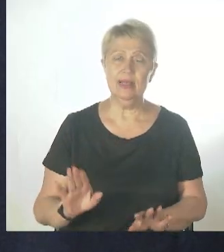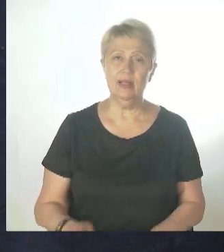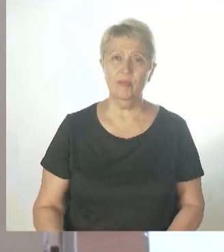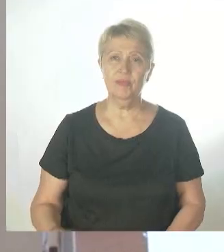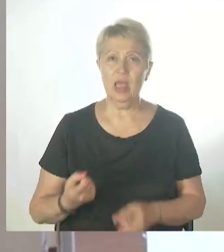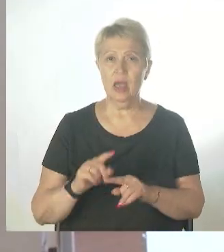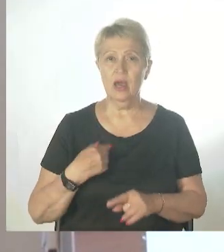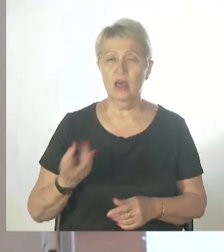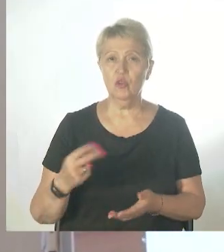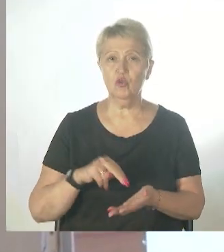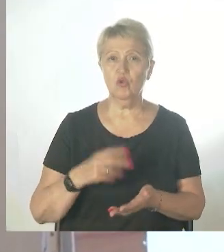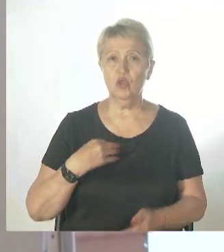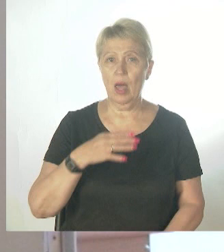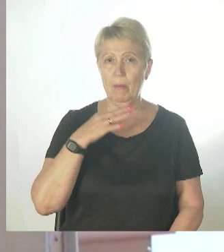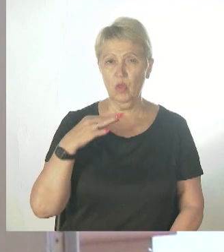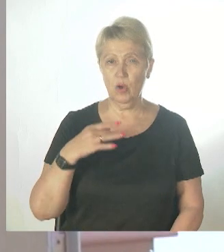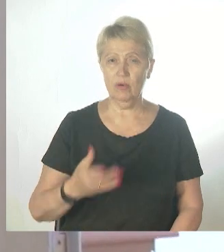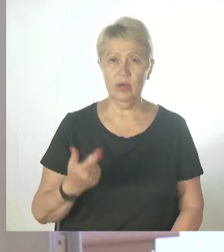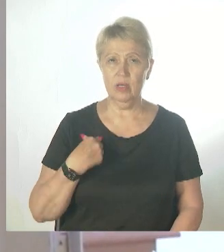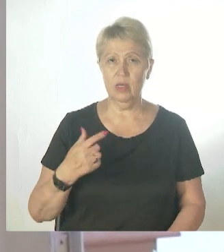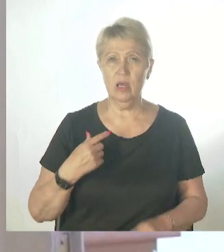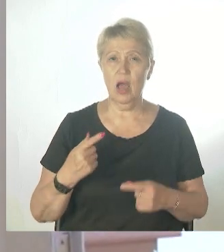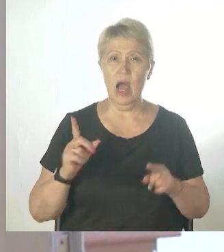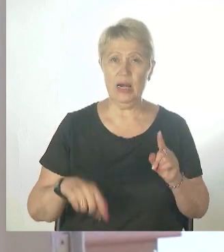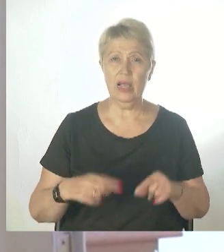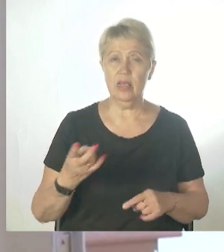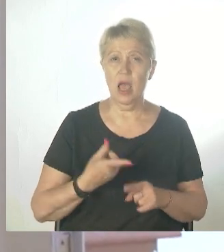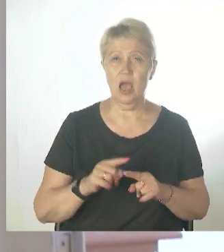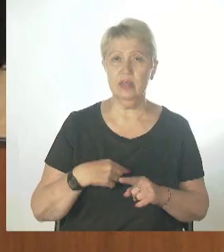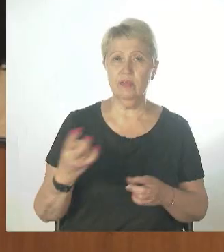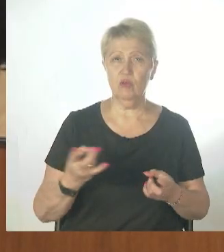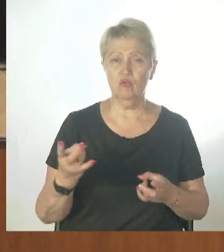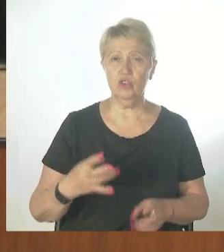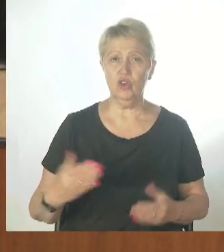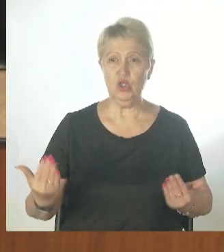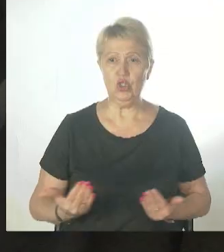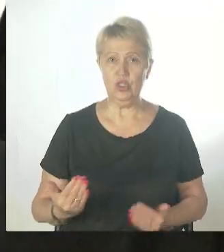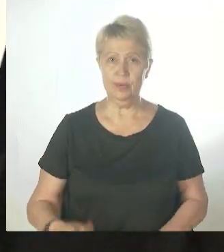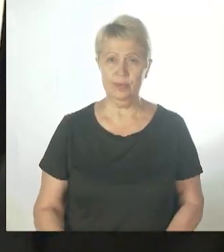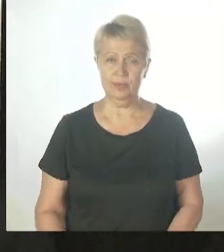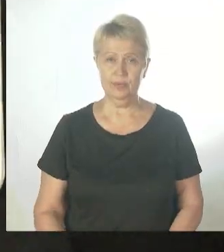это стоит многого, и ради этого стоит и умереть.